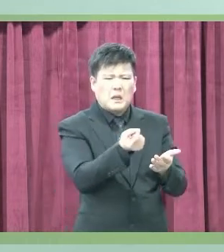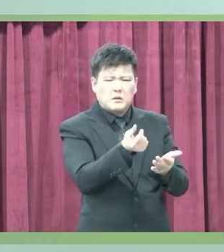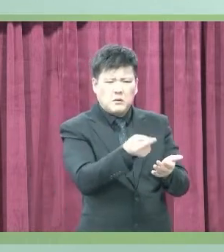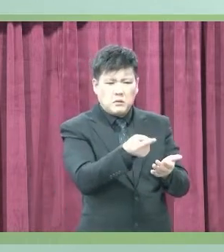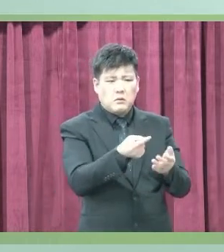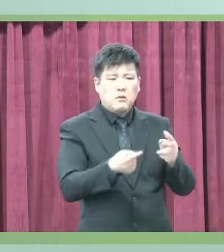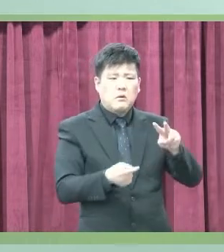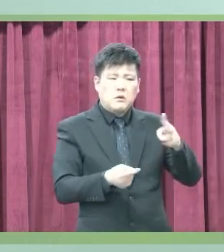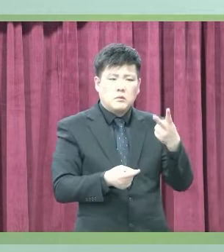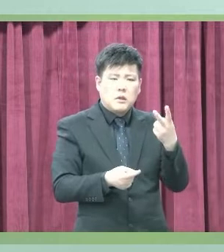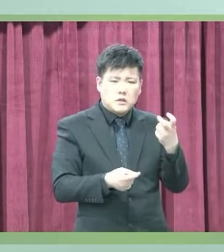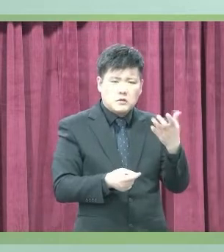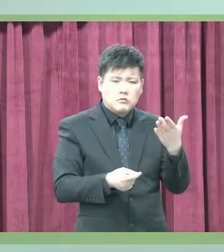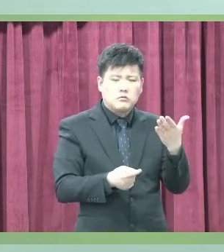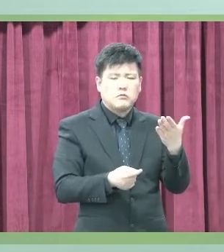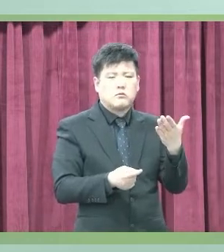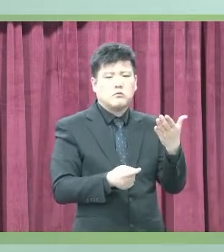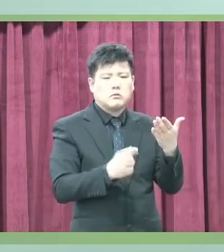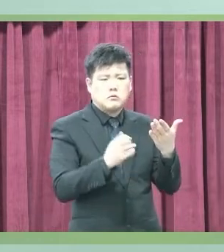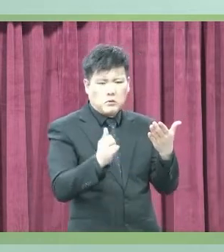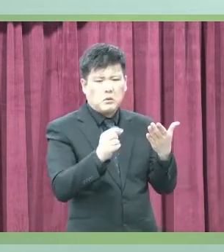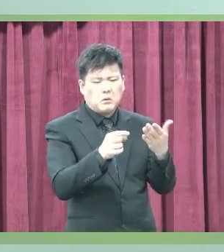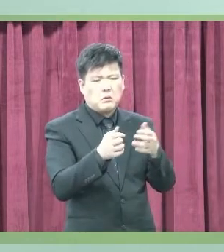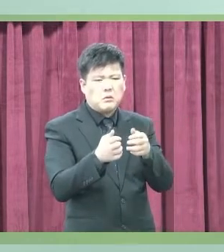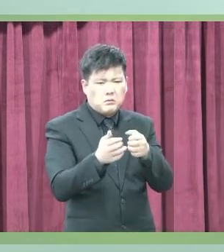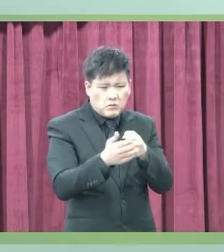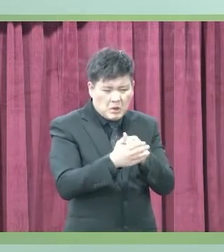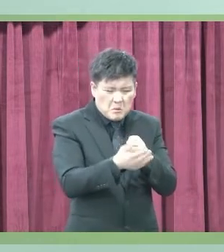매우 작습니다. 그에 따른 영향으로 보여집니다.